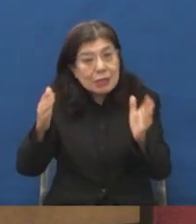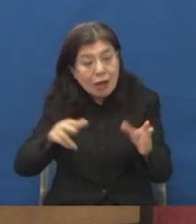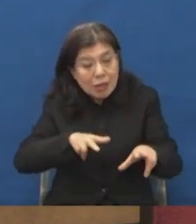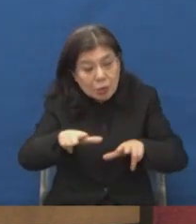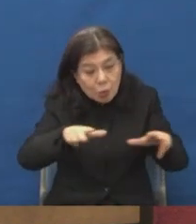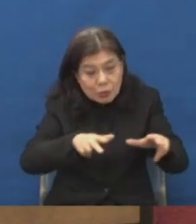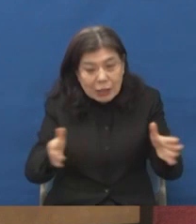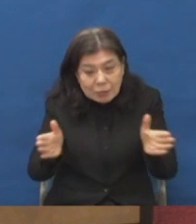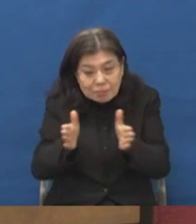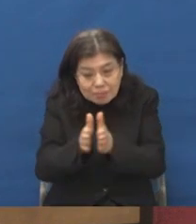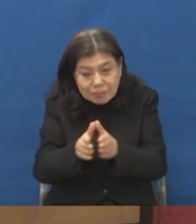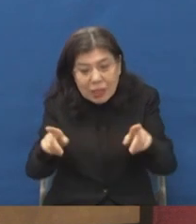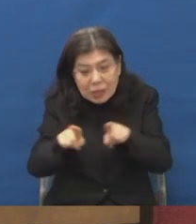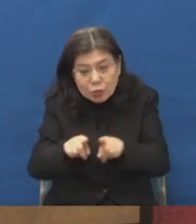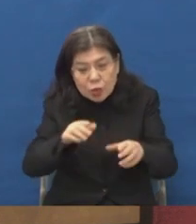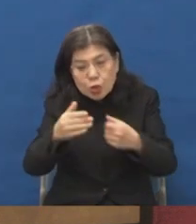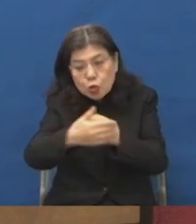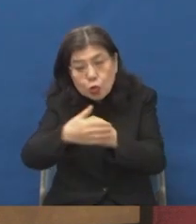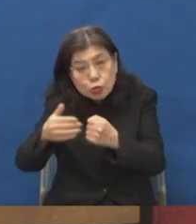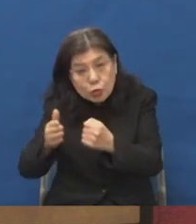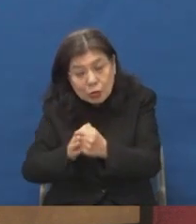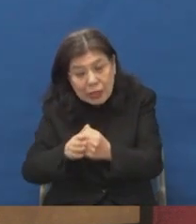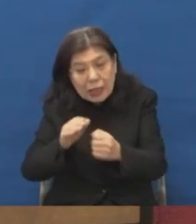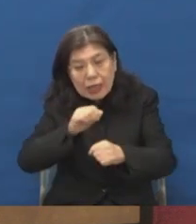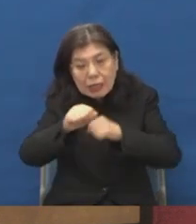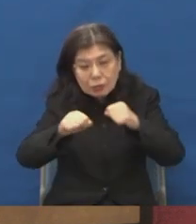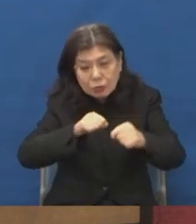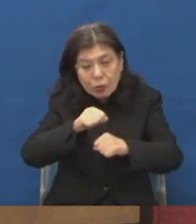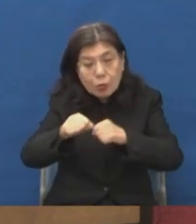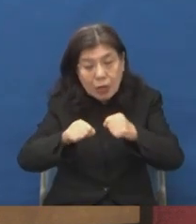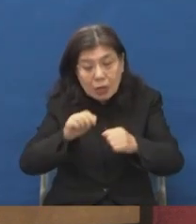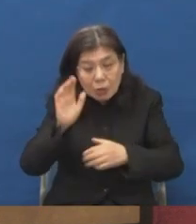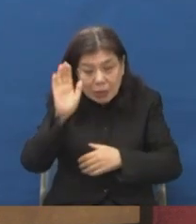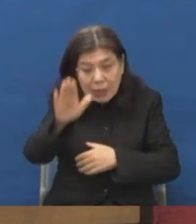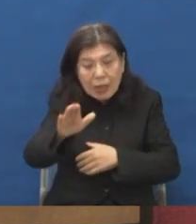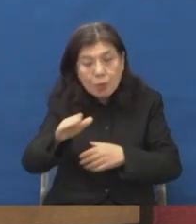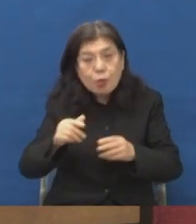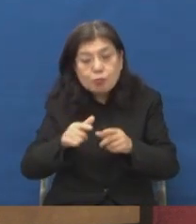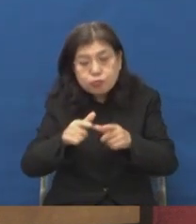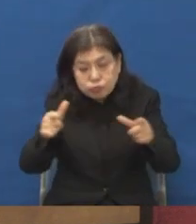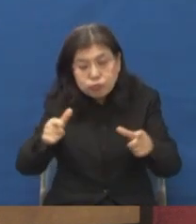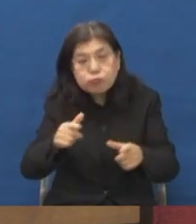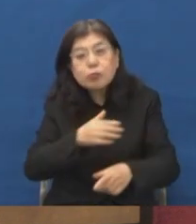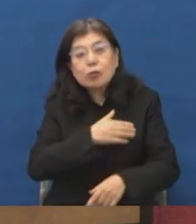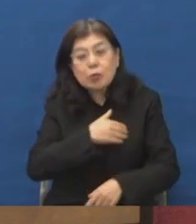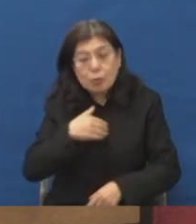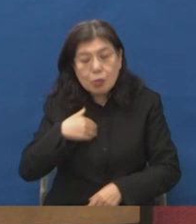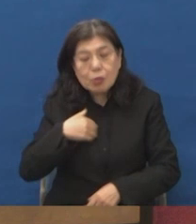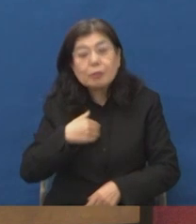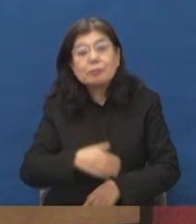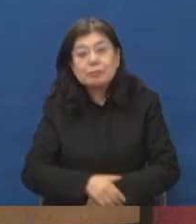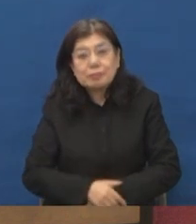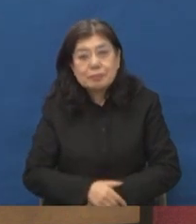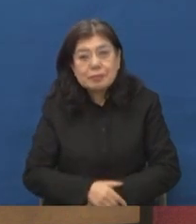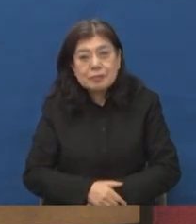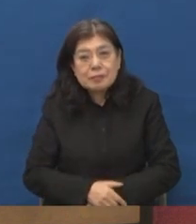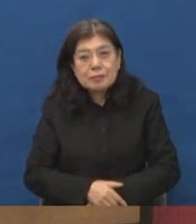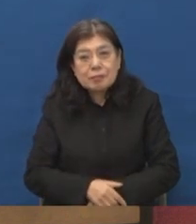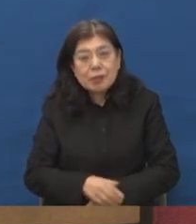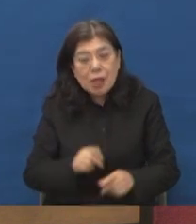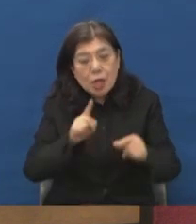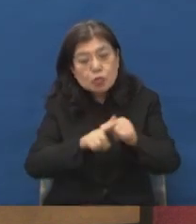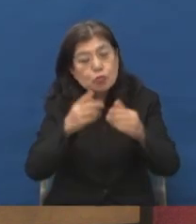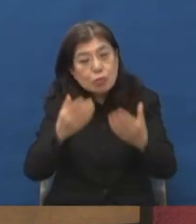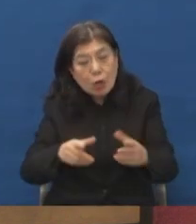することにより、活動が今後展開されることを求めます。中学校給食の推進